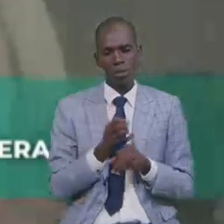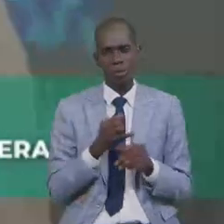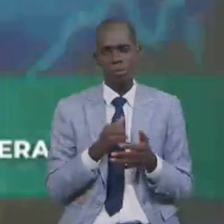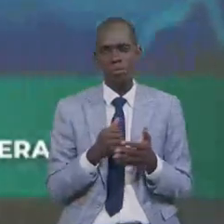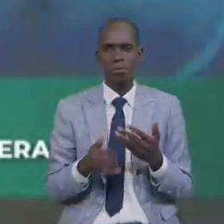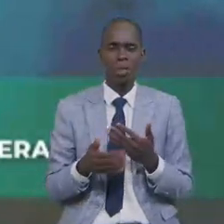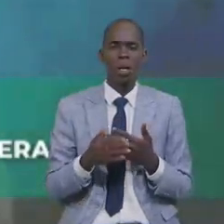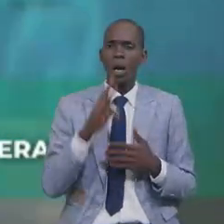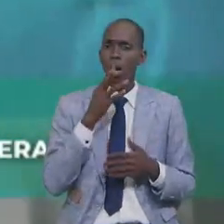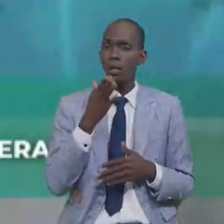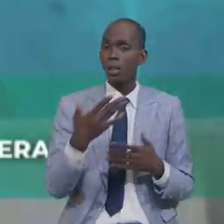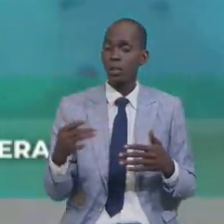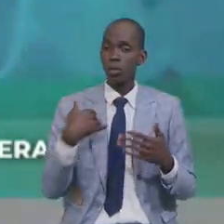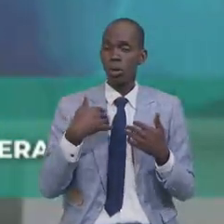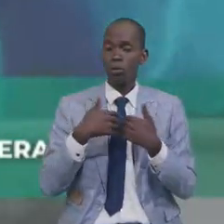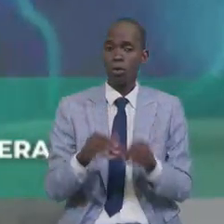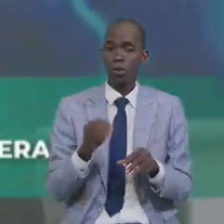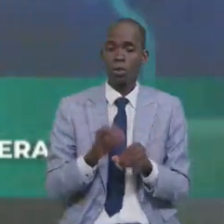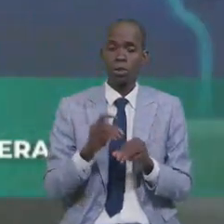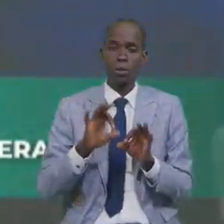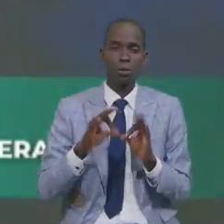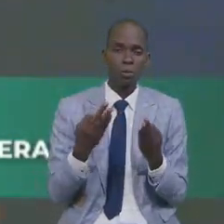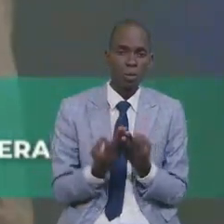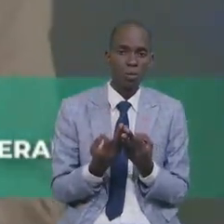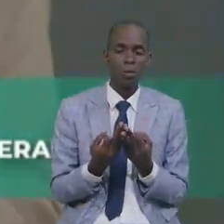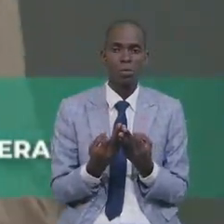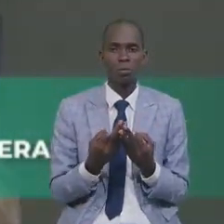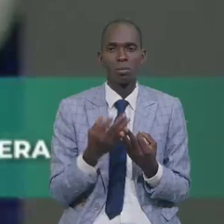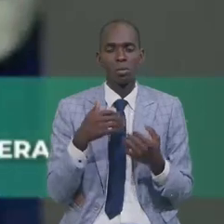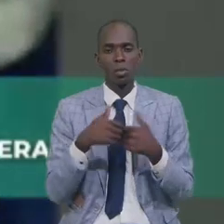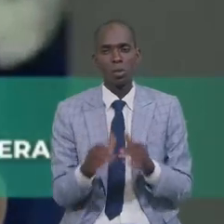Est-ce qu'il y a des choses que nous avons perdues dans nos familles?